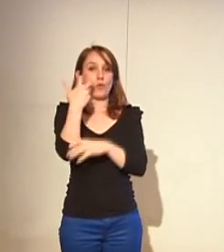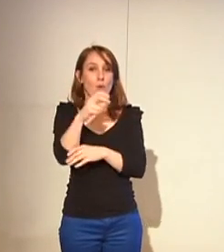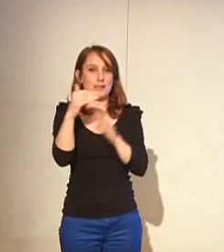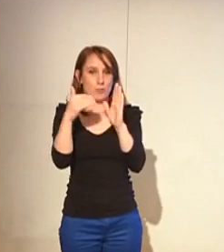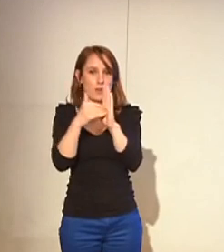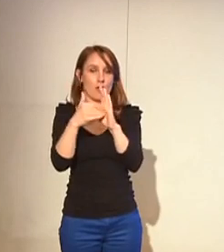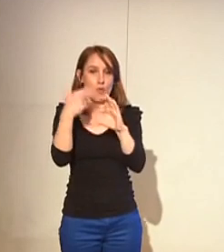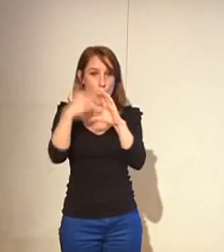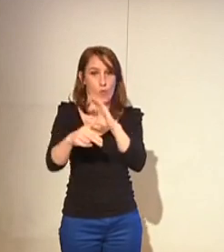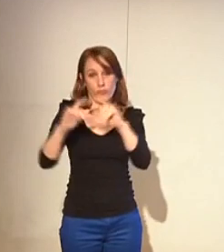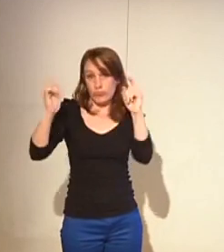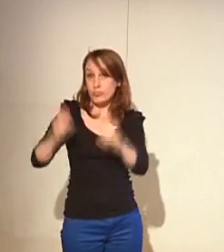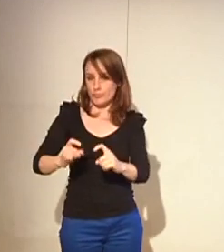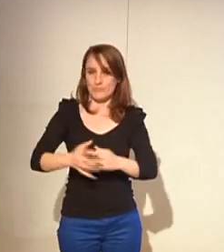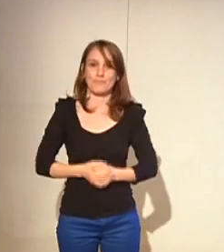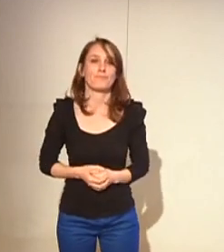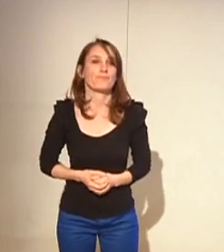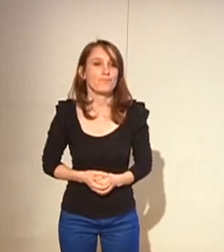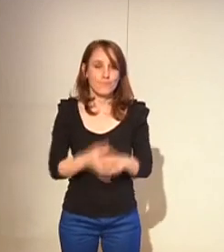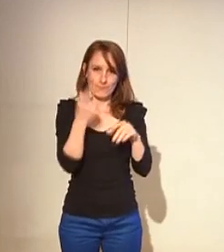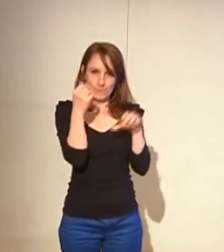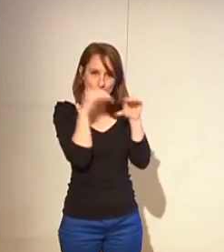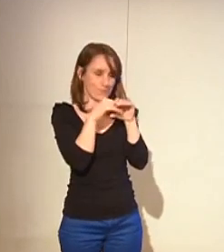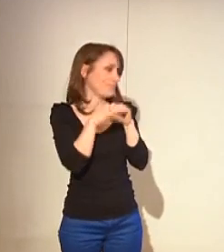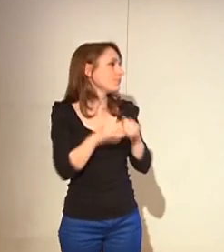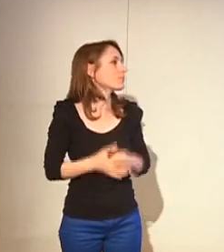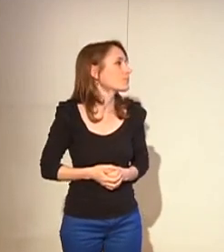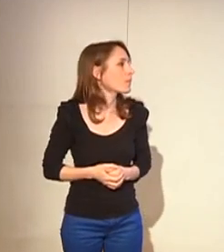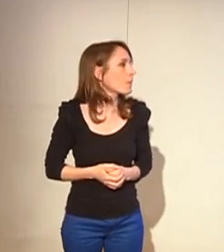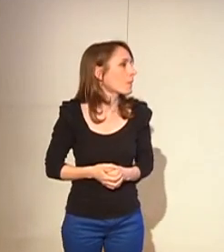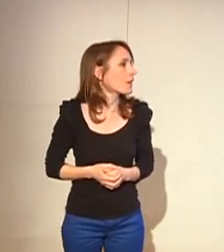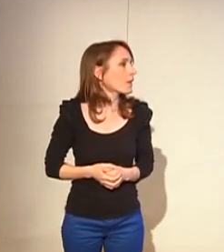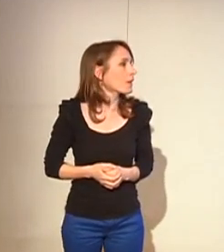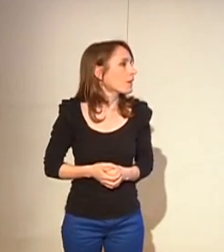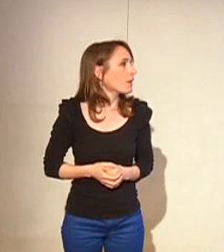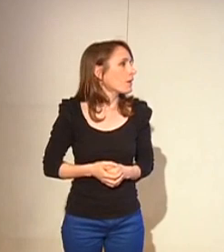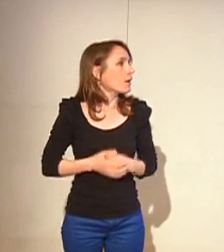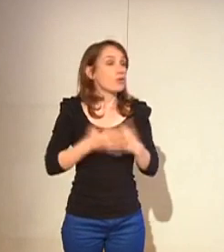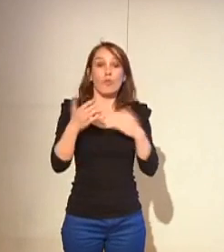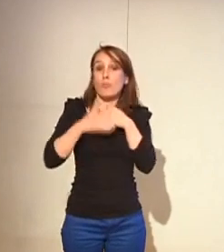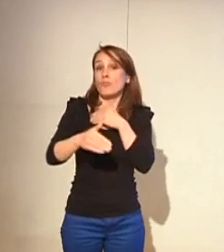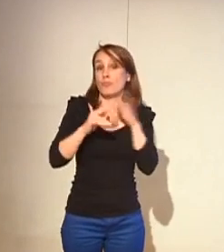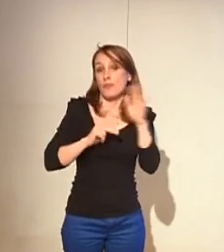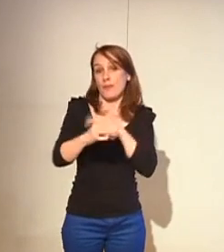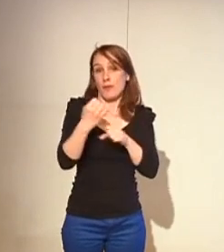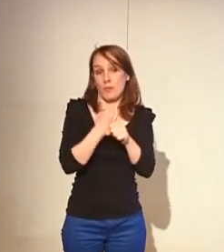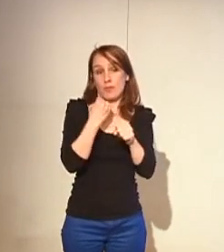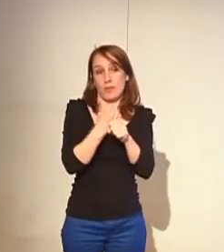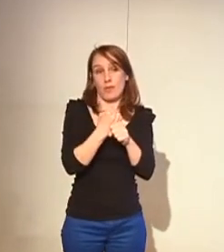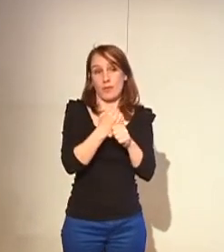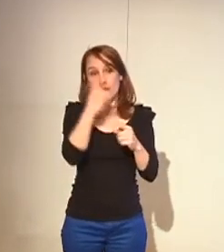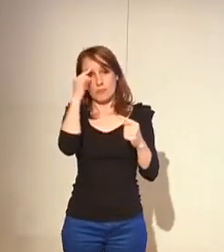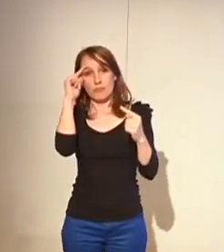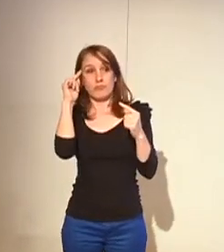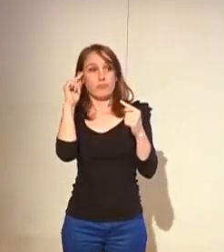oou les conseillers municipaux siègent pour les élus municipaux et nous travaillerons également sur les moyens